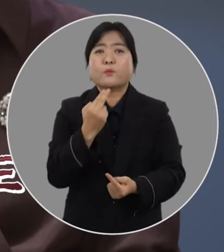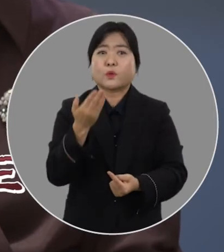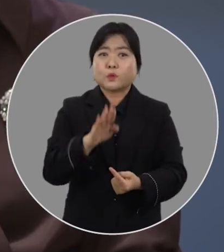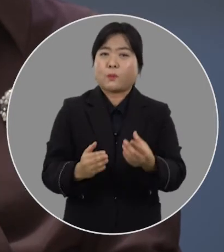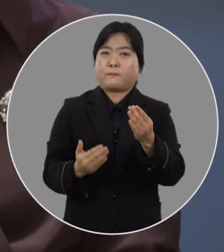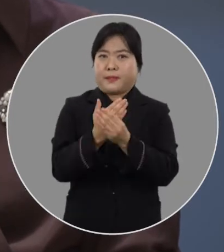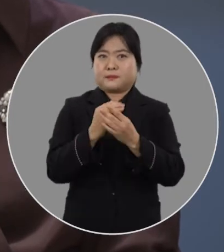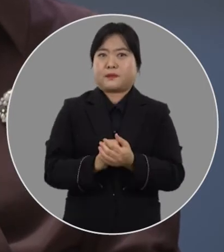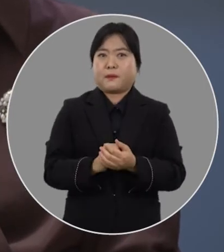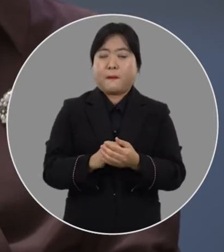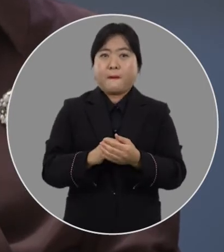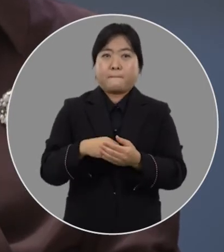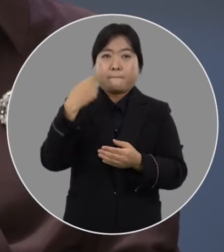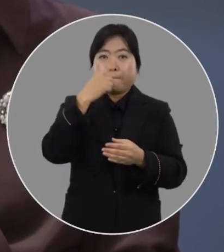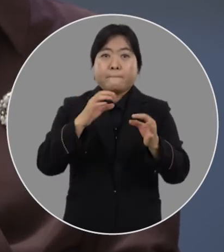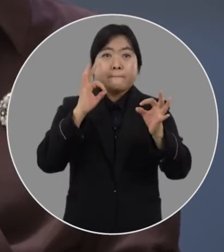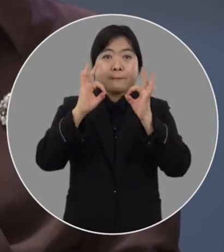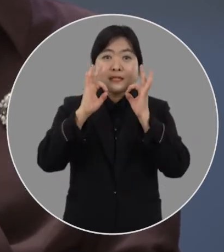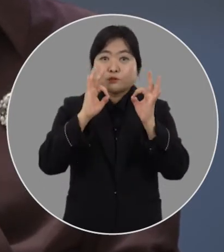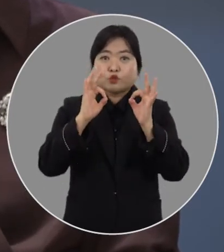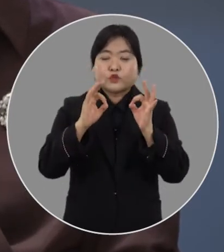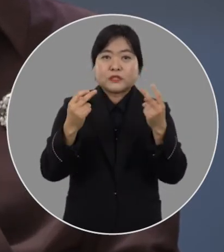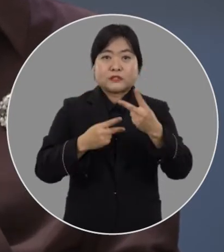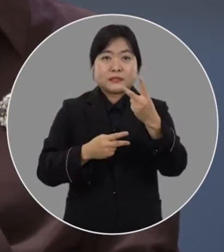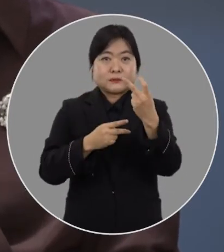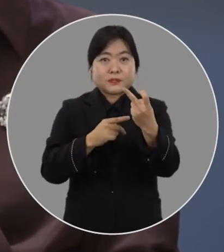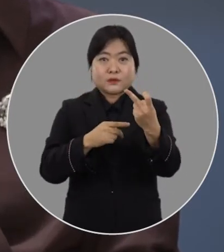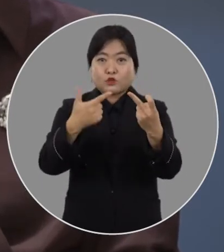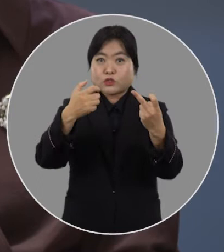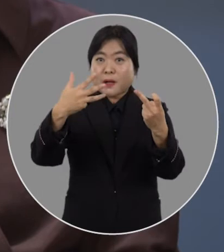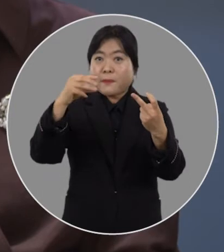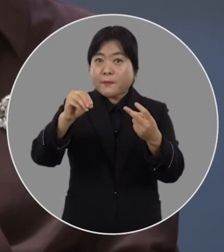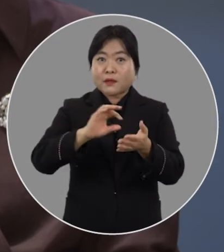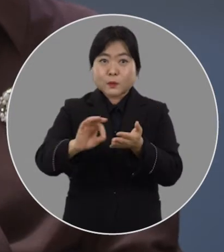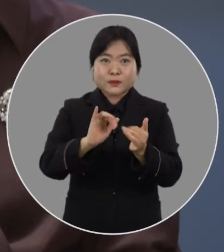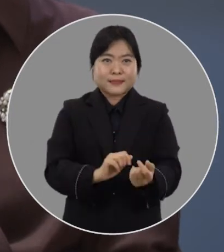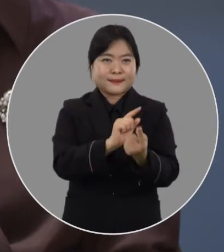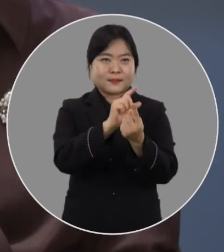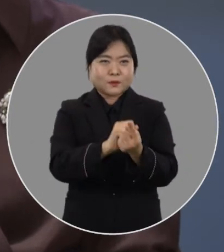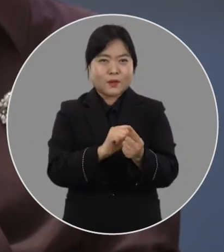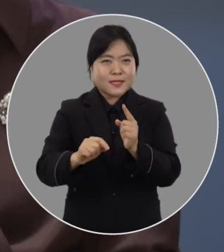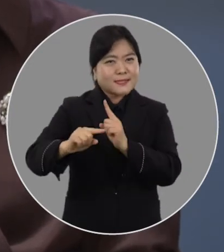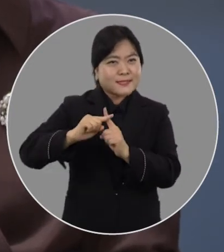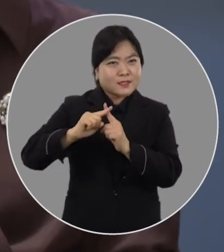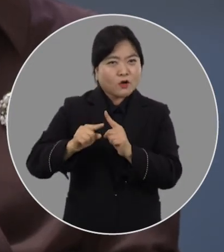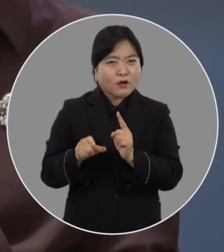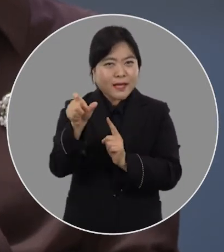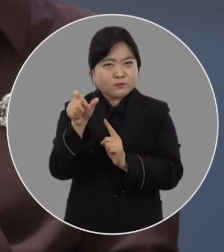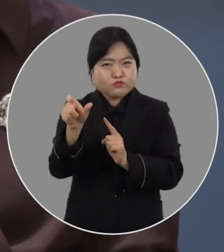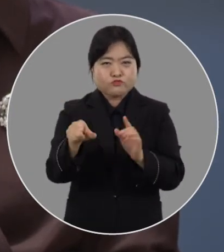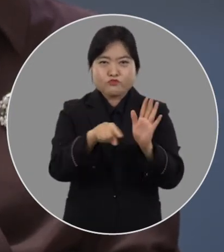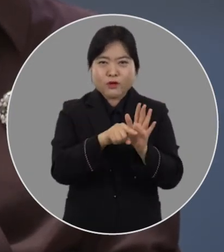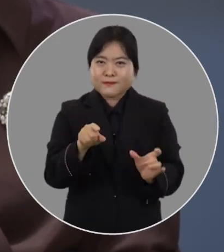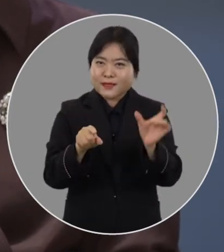하는데요. 페이스북은 2012년도에 68만 명의 이용자를 대상으로 해서 긍정적 게시물과